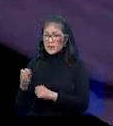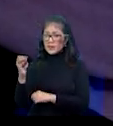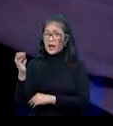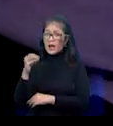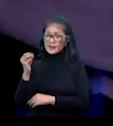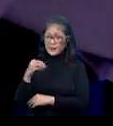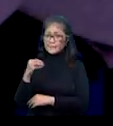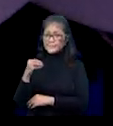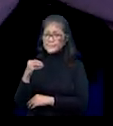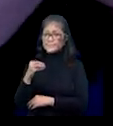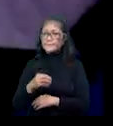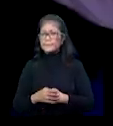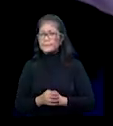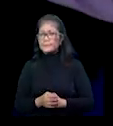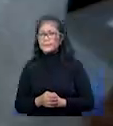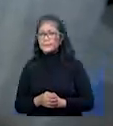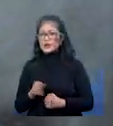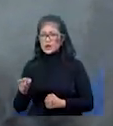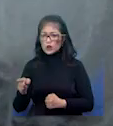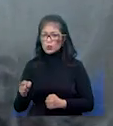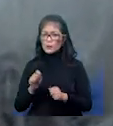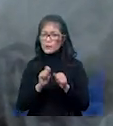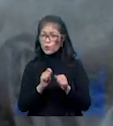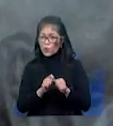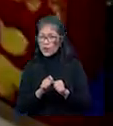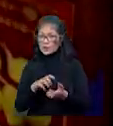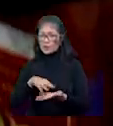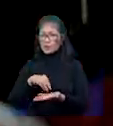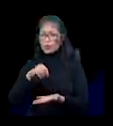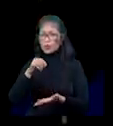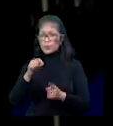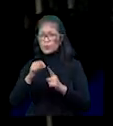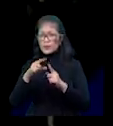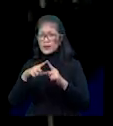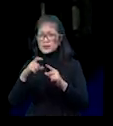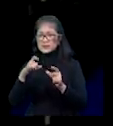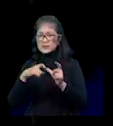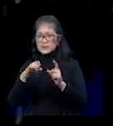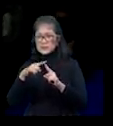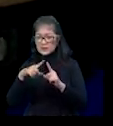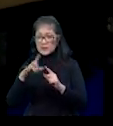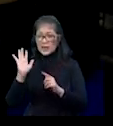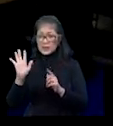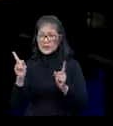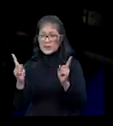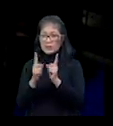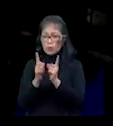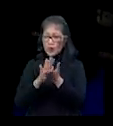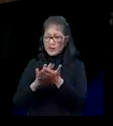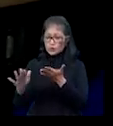kalau bawa itu bumbu pangsitnya ini beda Bu kalau kayak gitu nanti kita ketemu langsung